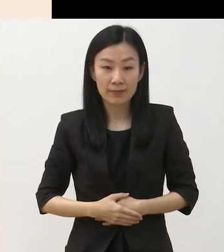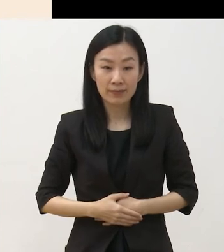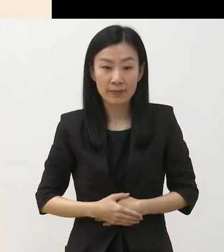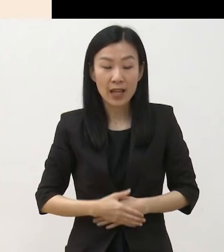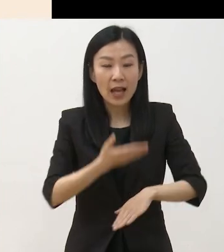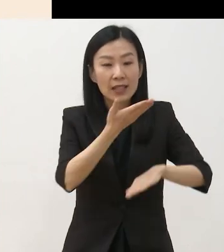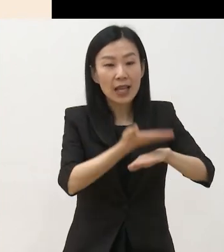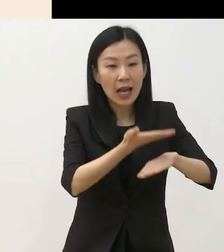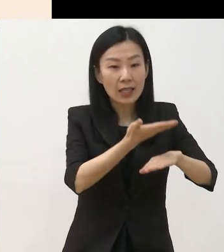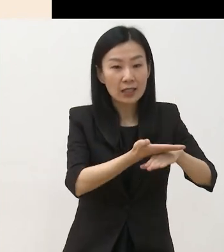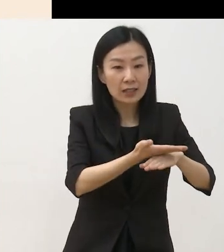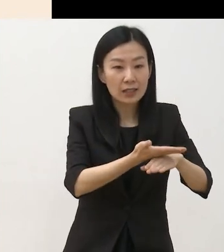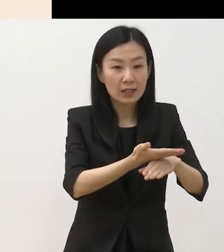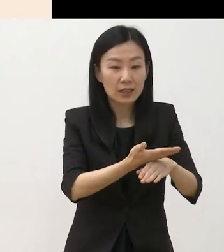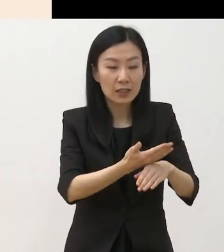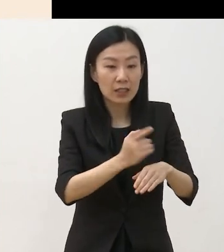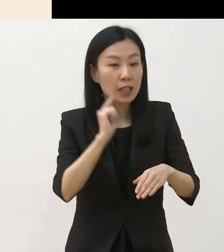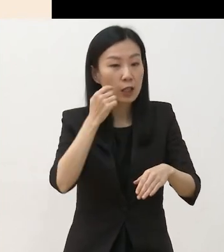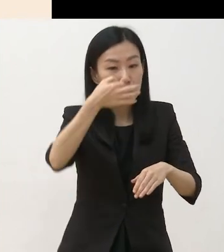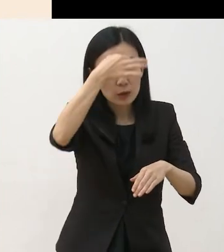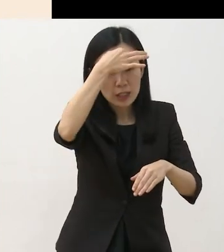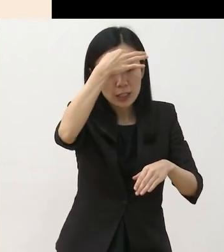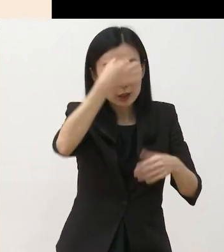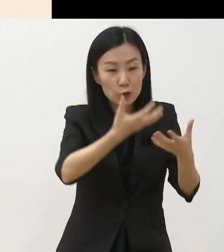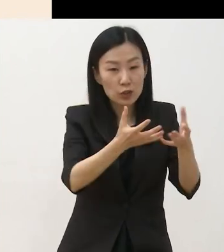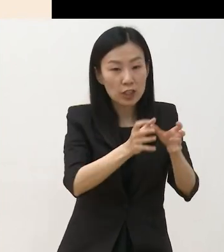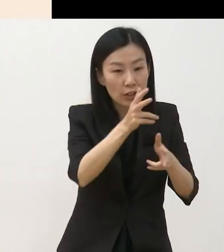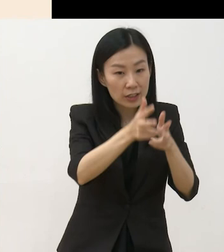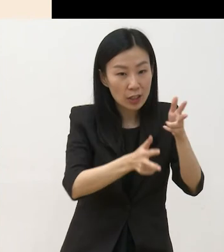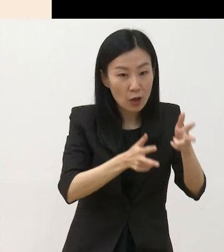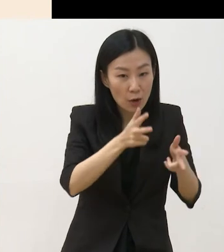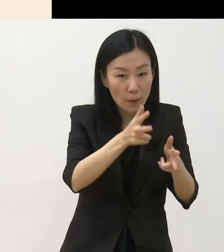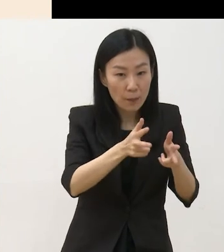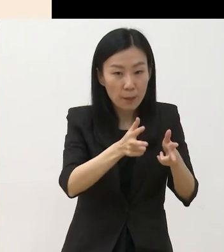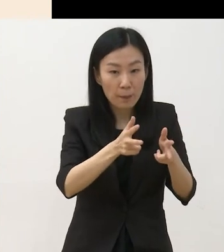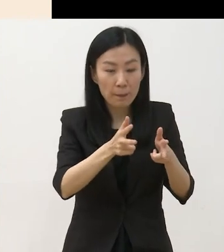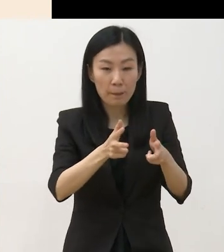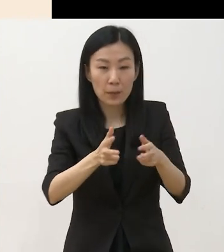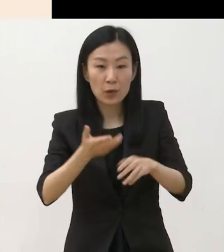또는 다른 기관 보조 사업에 동일 보조 비목으로 인건비로